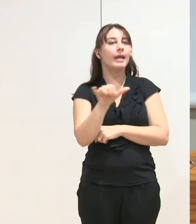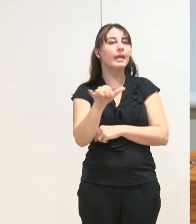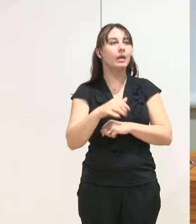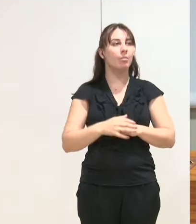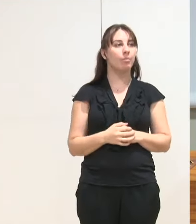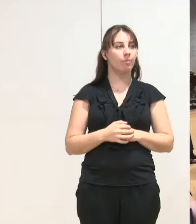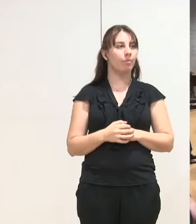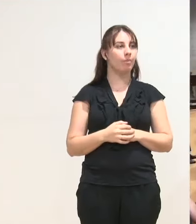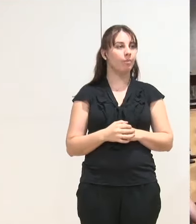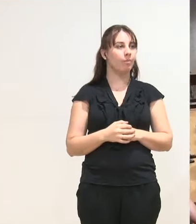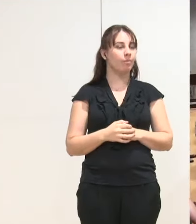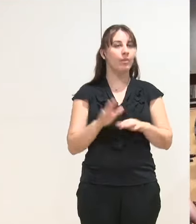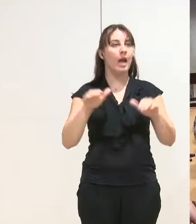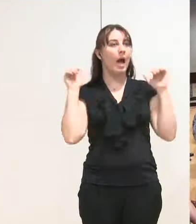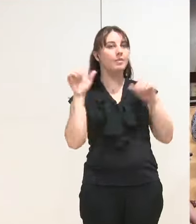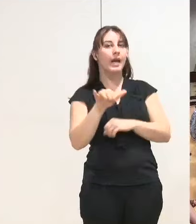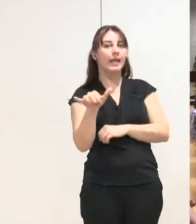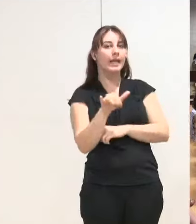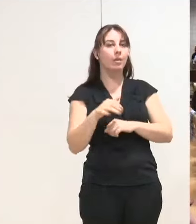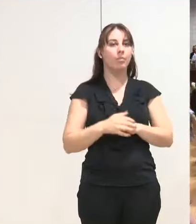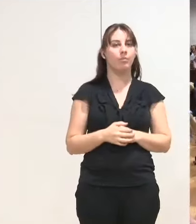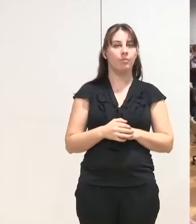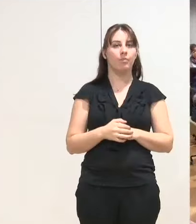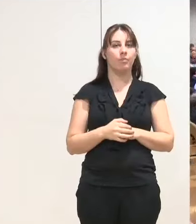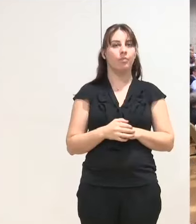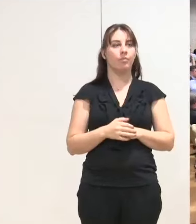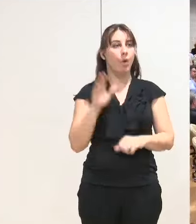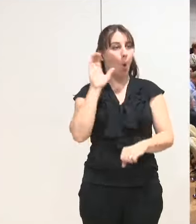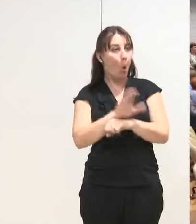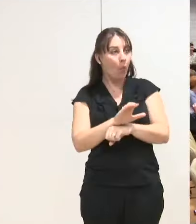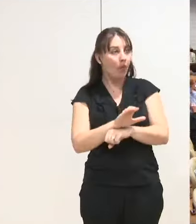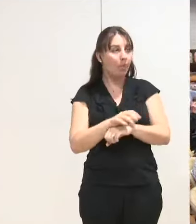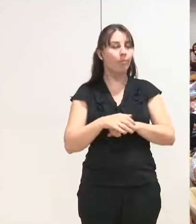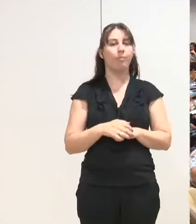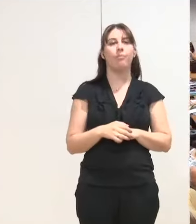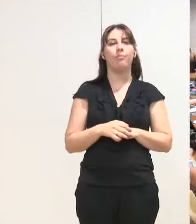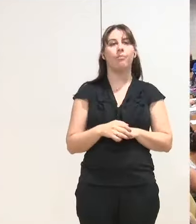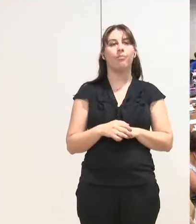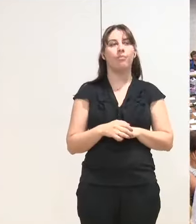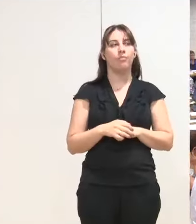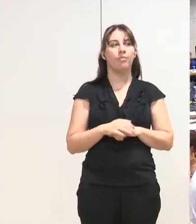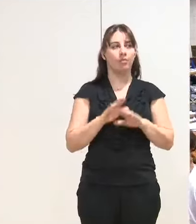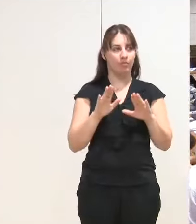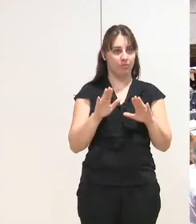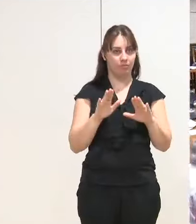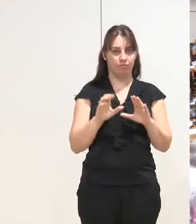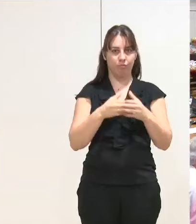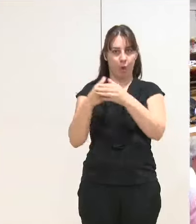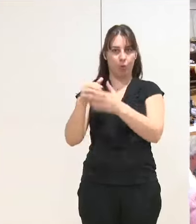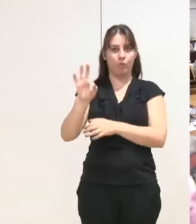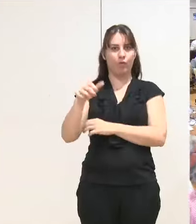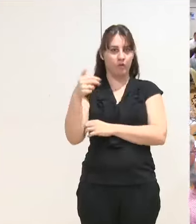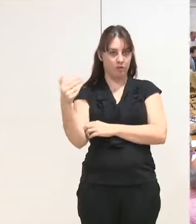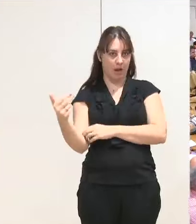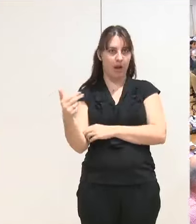vote qui s'abstient qui vote contre donc le groupe du Front national